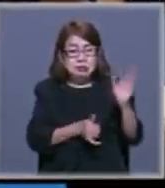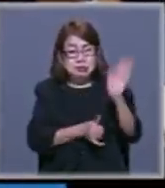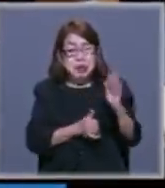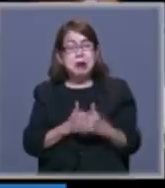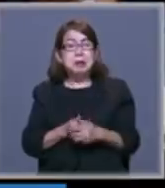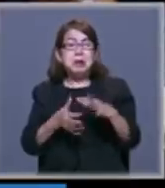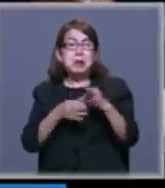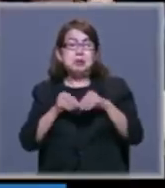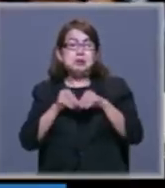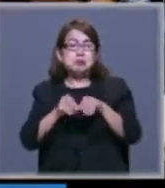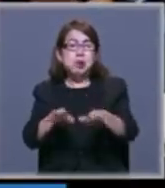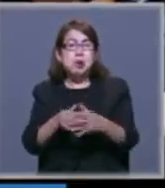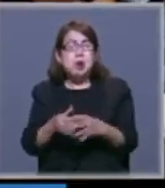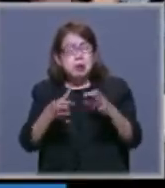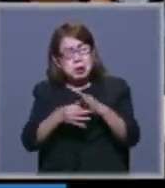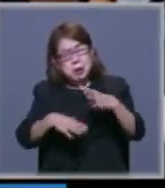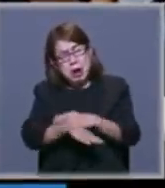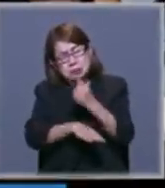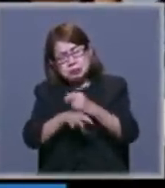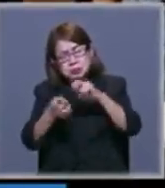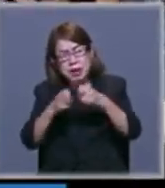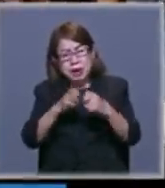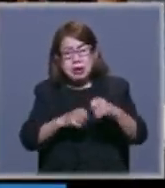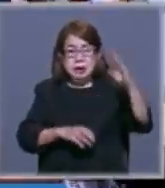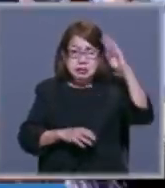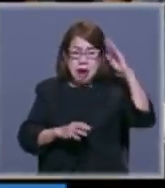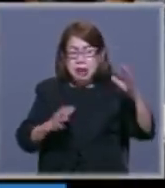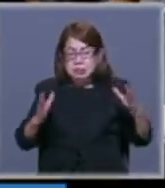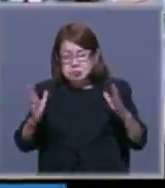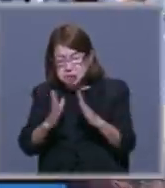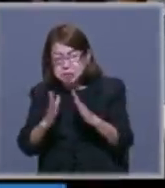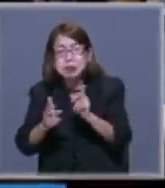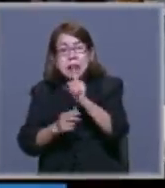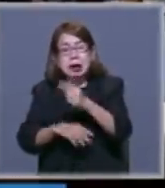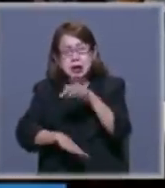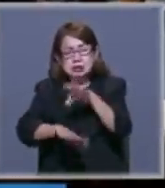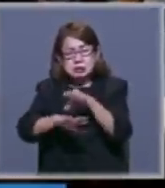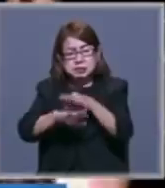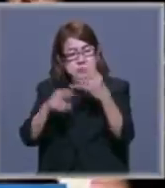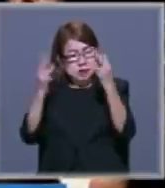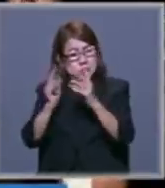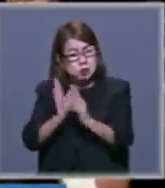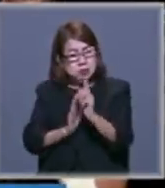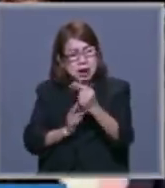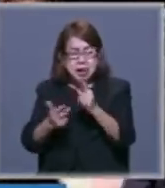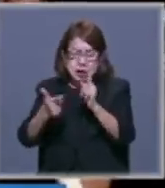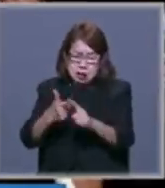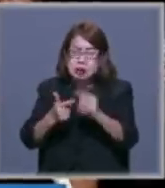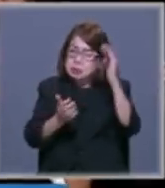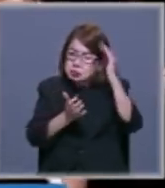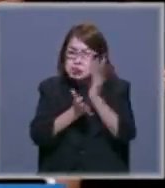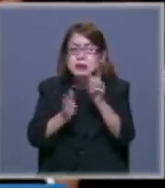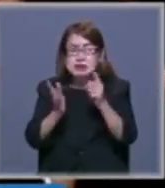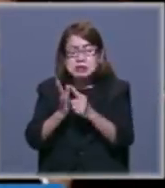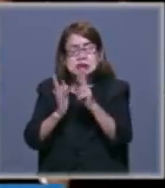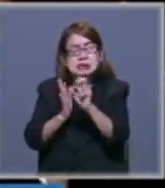ระแสการเมืองไม่ปกติการเผชิญหน้าระหว่างกองทัพกับแคนดิเดตนายกอย่างธนาธรอย่างพลตำรวจเอกเสรีพิสุทธิ์เป็นอีกเรื่องนึงซึ่งเกิดขึ้นในฉ